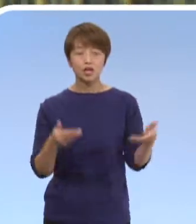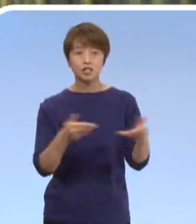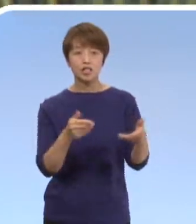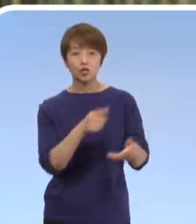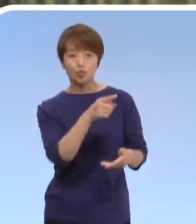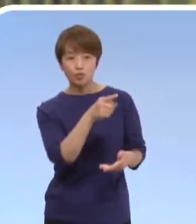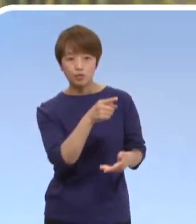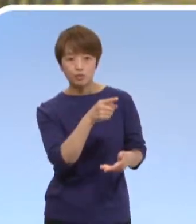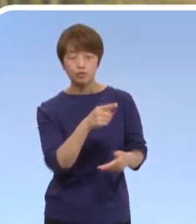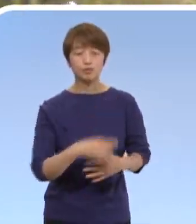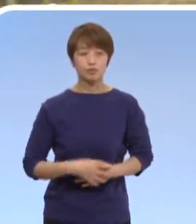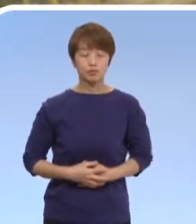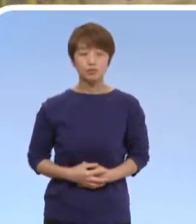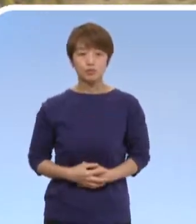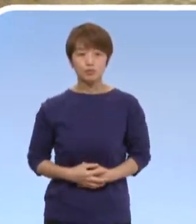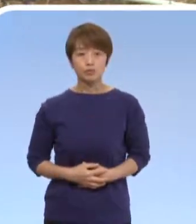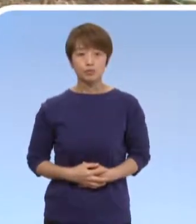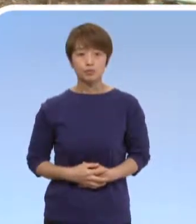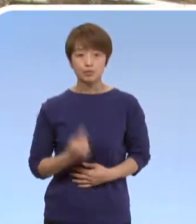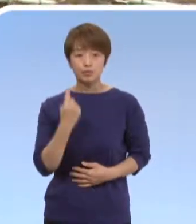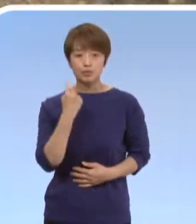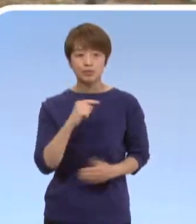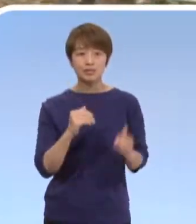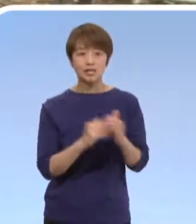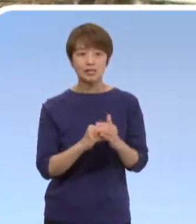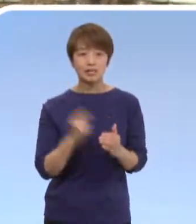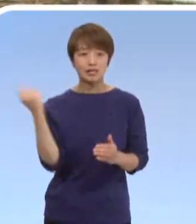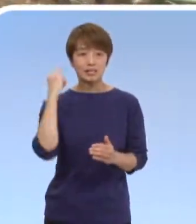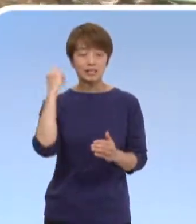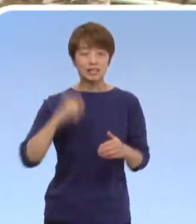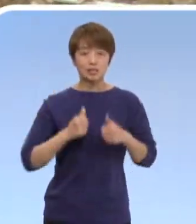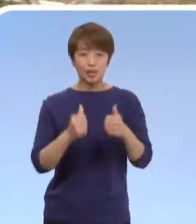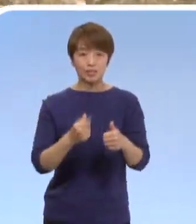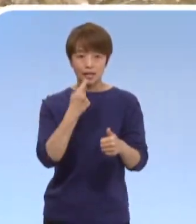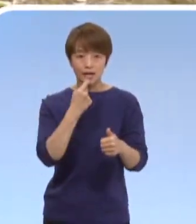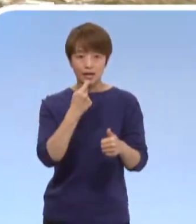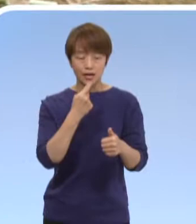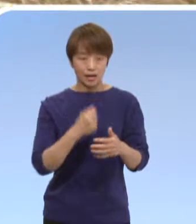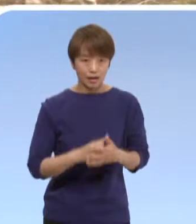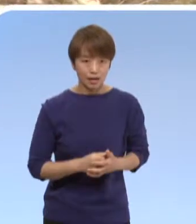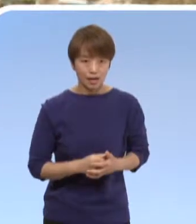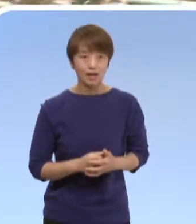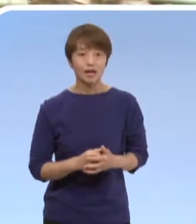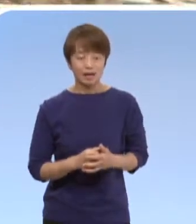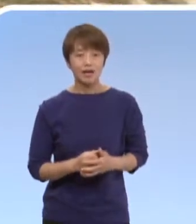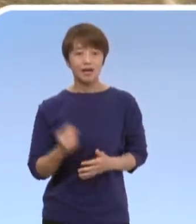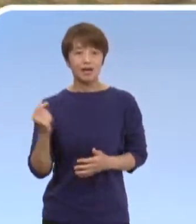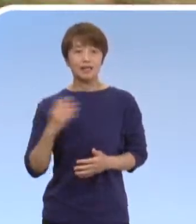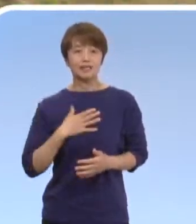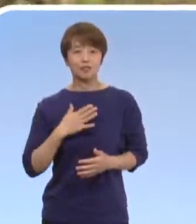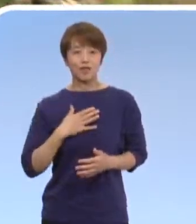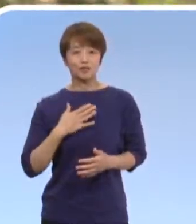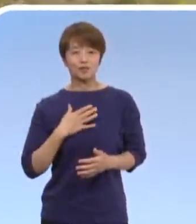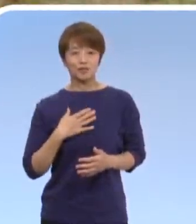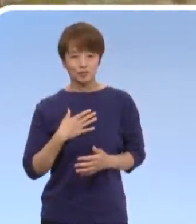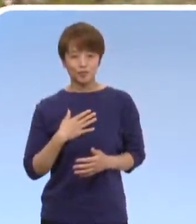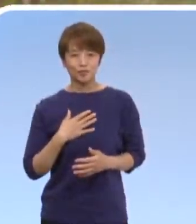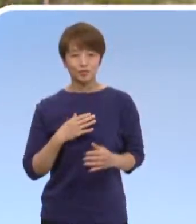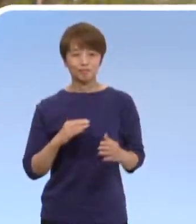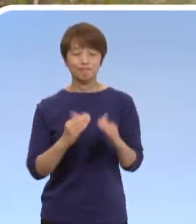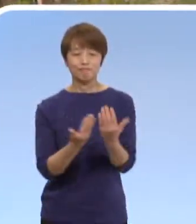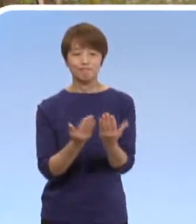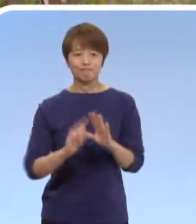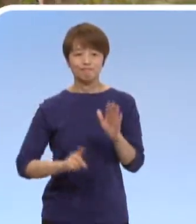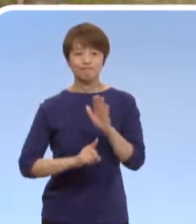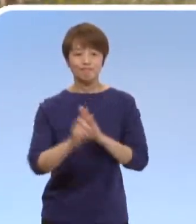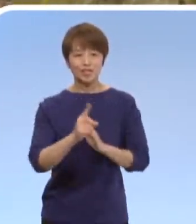あ、作業されている方いらっしゃいますよ。白石さんに教えていただいてここに来たんですけれども。 はい、伺っています。淡